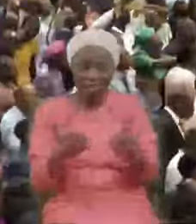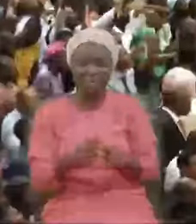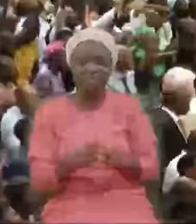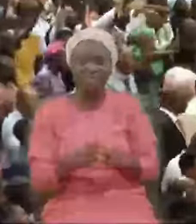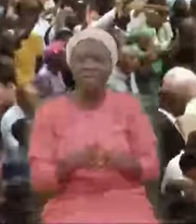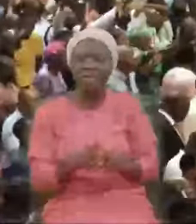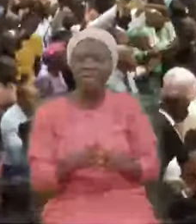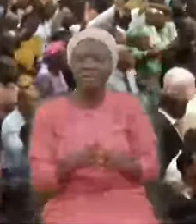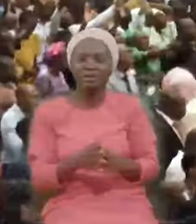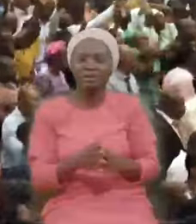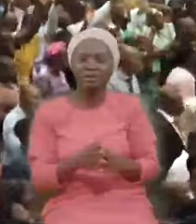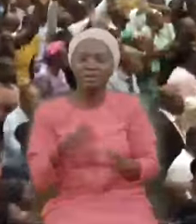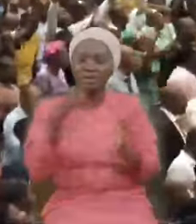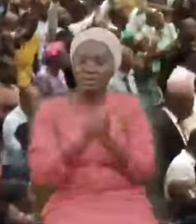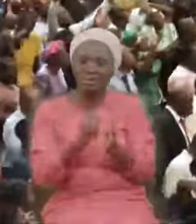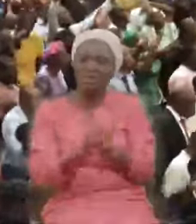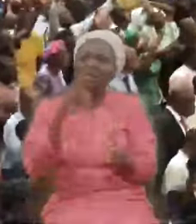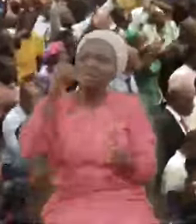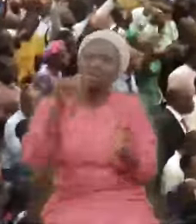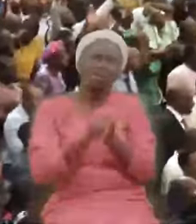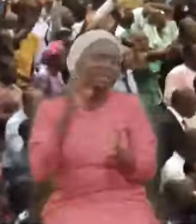Oh, toi qui écoutes la prière,